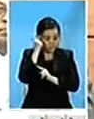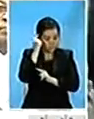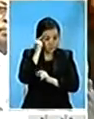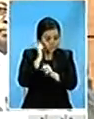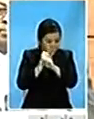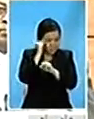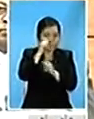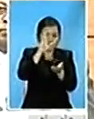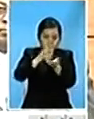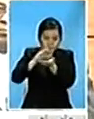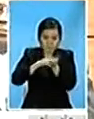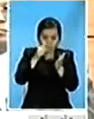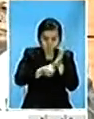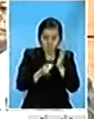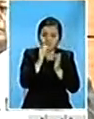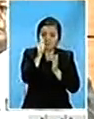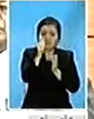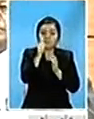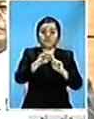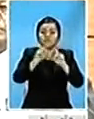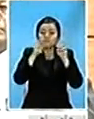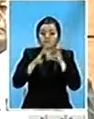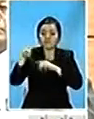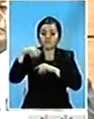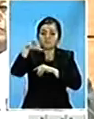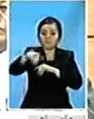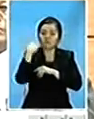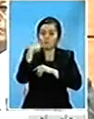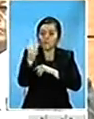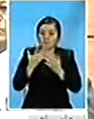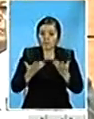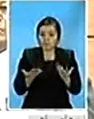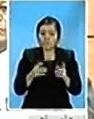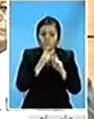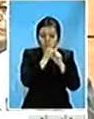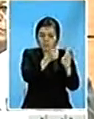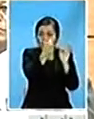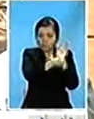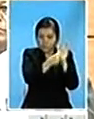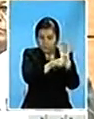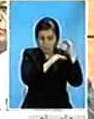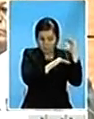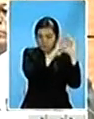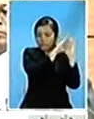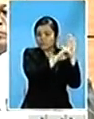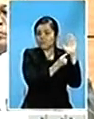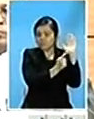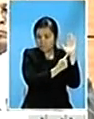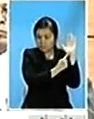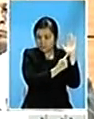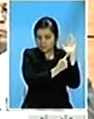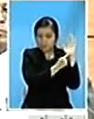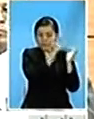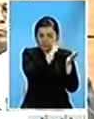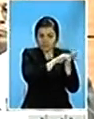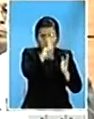ทะลุเป้าจริงแต่ปัญหาคือท่านจะต้องไปเก็บจากใครเพราะอัตราภาษีนั้นกำหนดไว้แล้วท่านไม่สามารถไปเก็บจากนายทุนขนาด